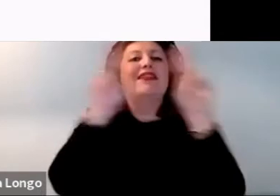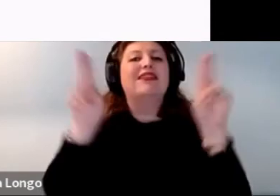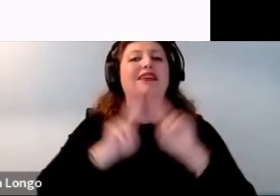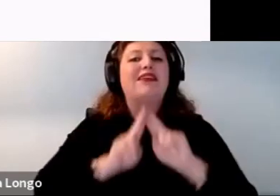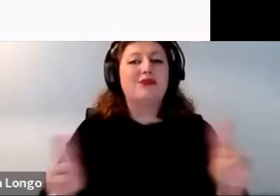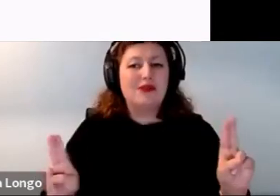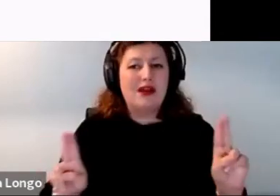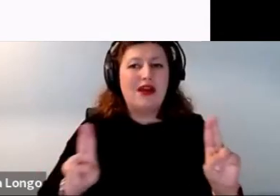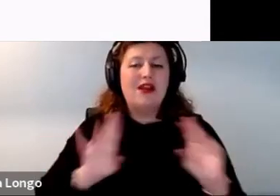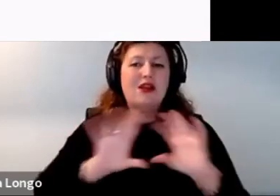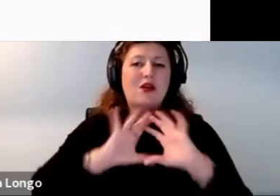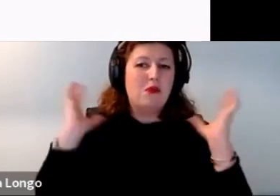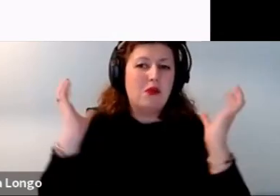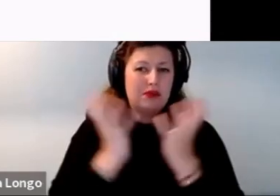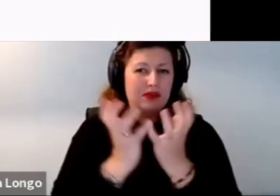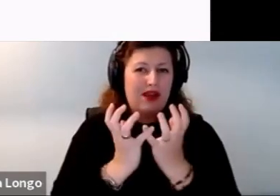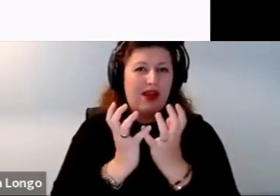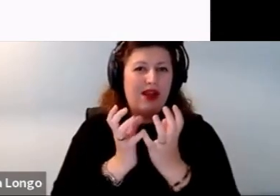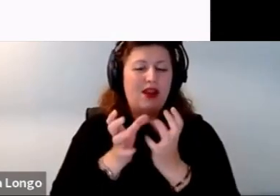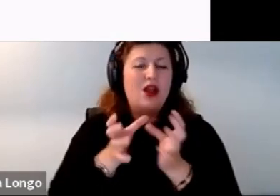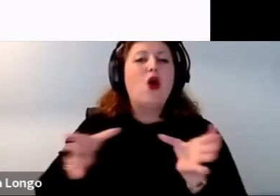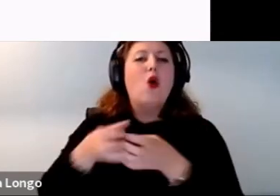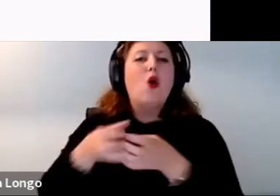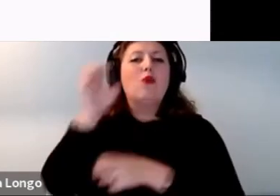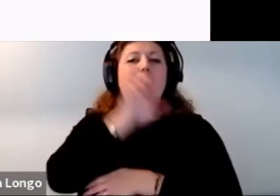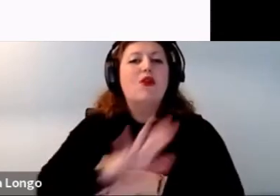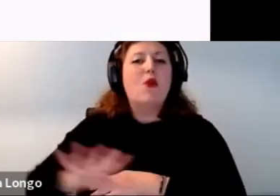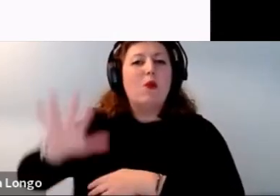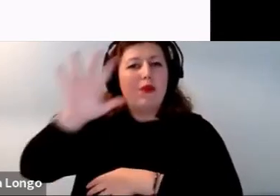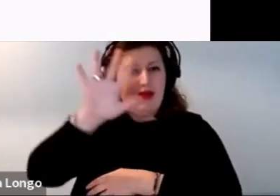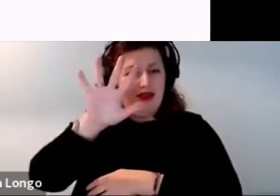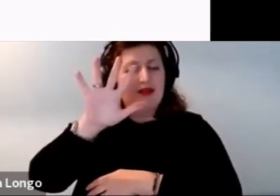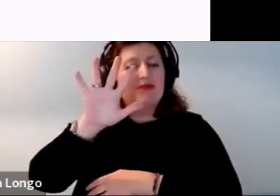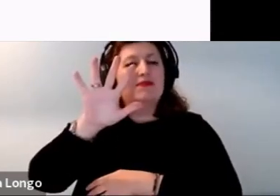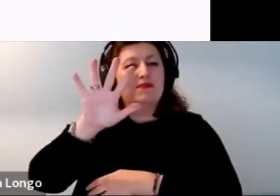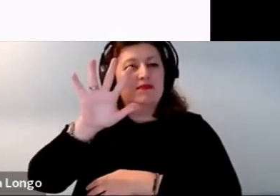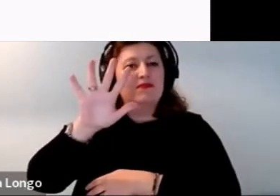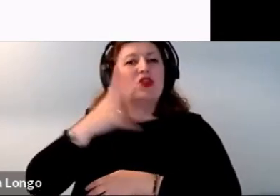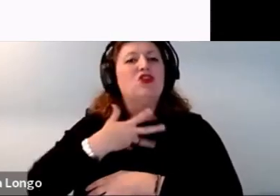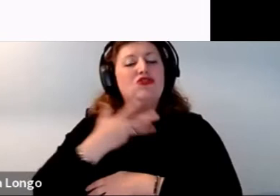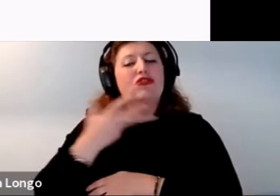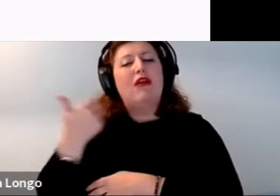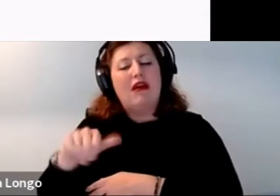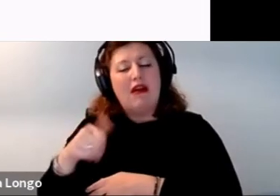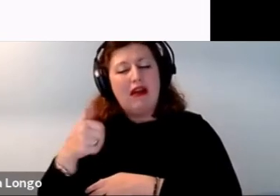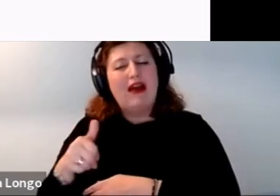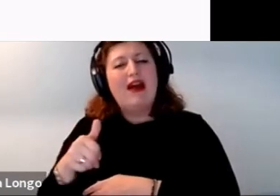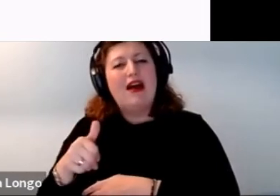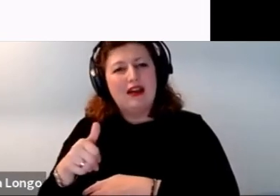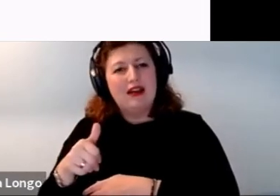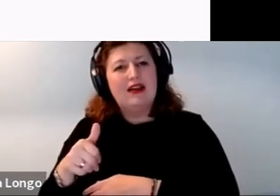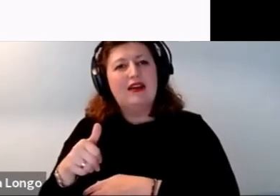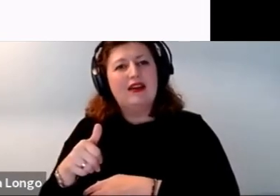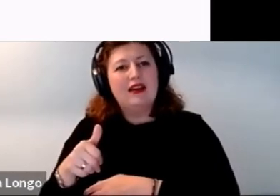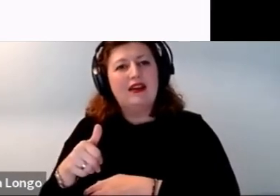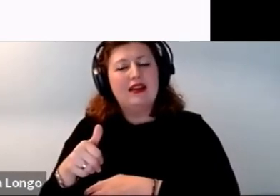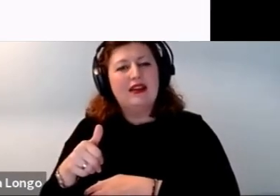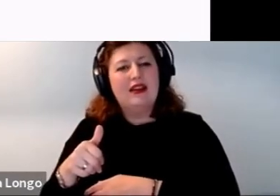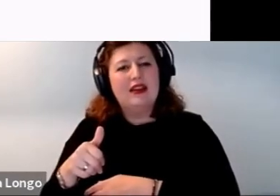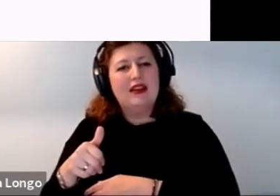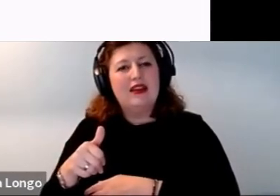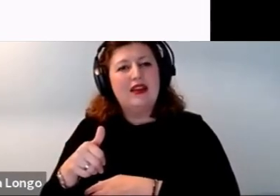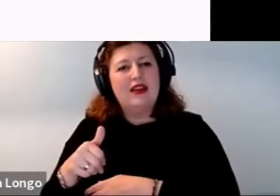a livello internazionale, mondiale e della comunità europea, che poi vengono recepite e declinate anche nell'ordinamento del nostro